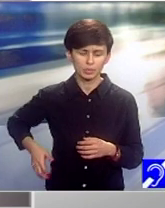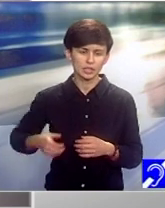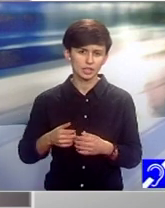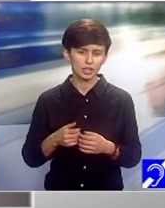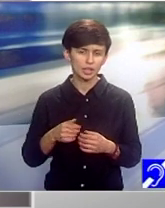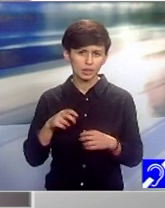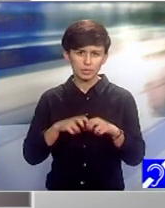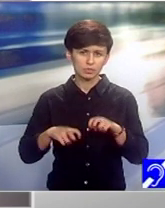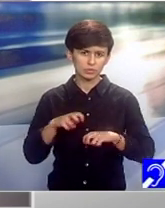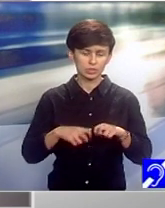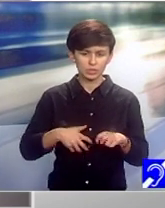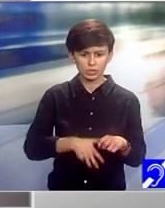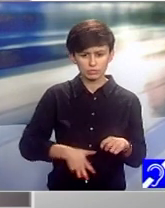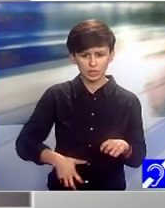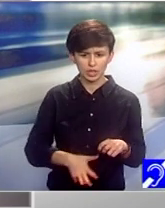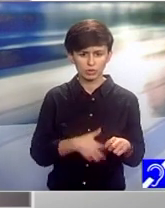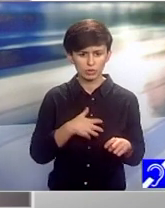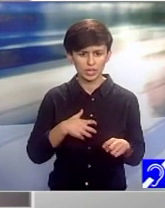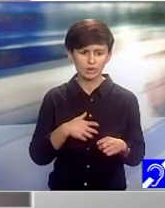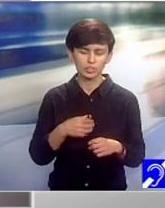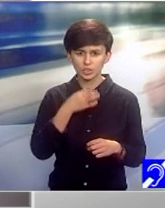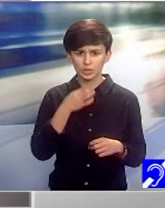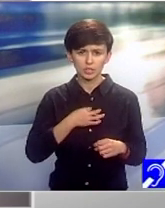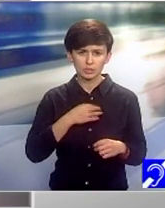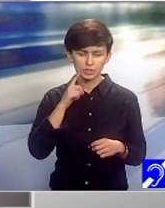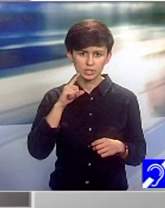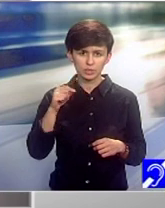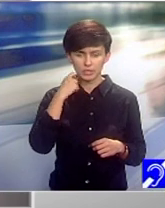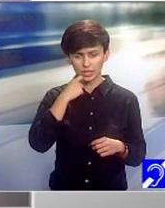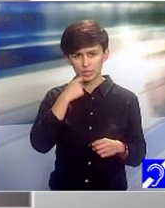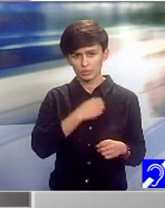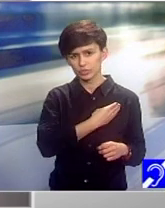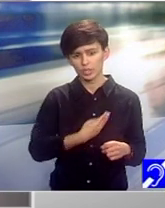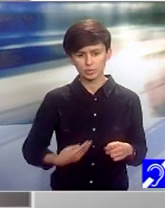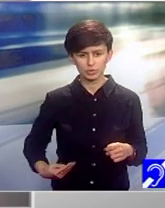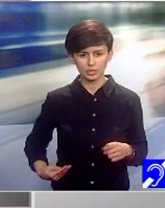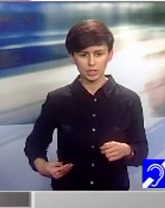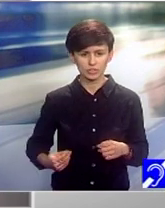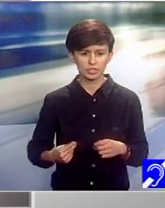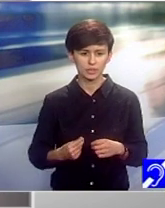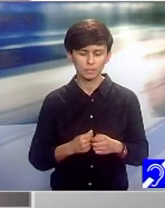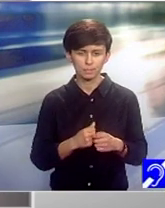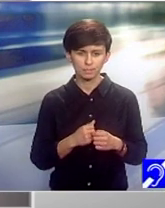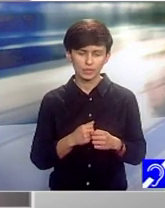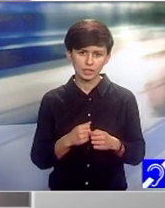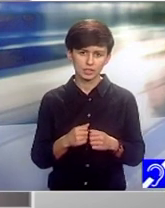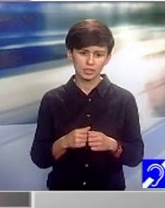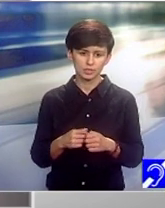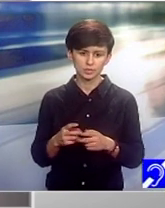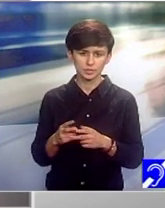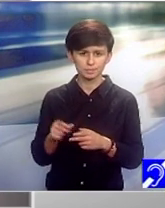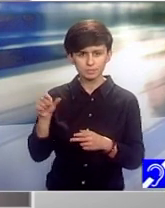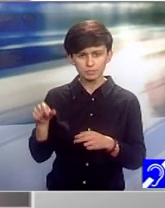la un ecograf și de la ecograf mi s-a spus să mă duc la Cluj sau la București, la un oncolog sau un